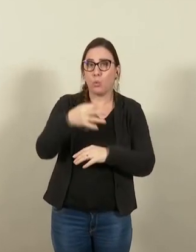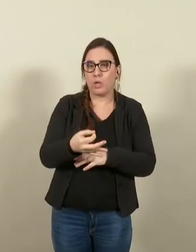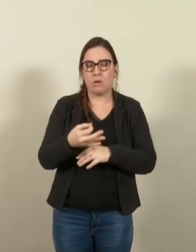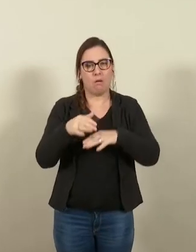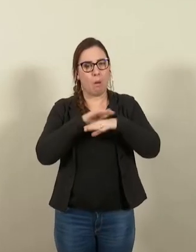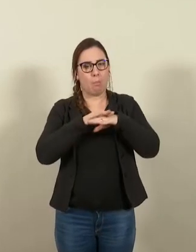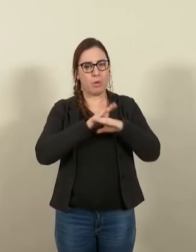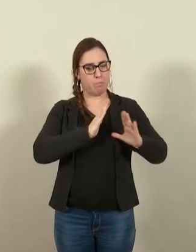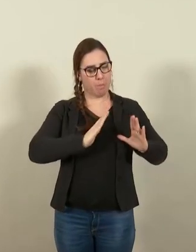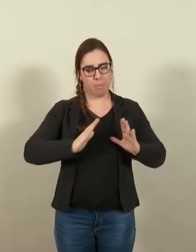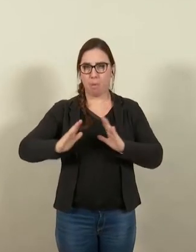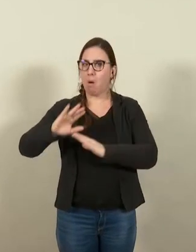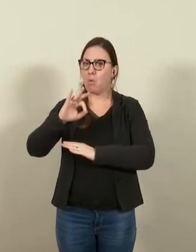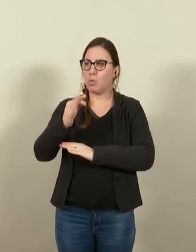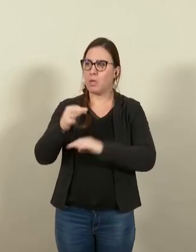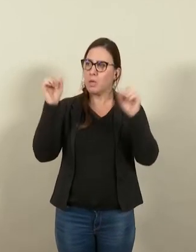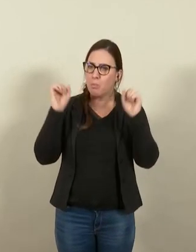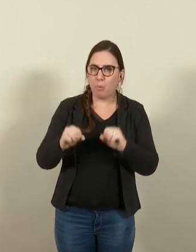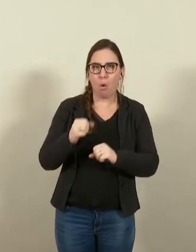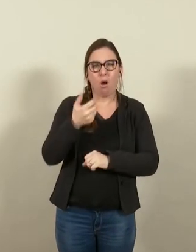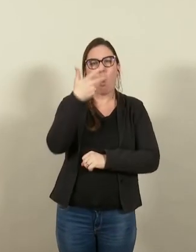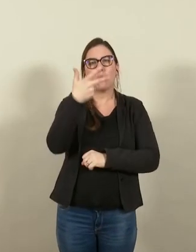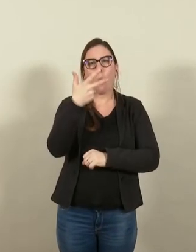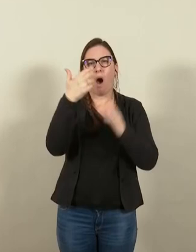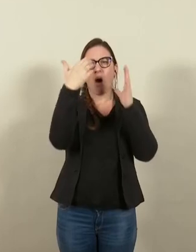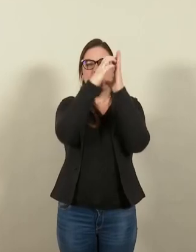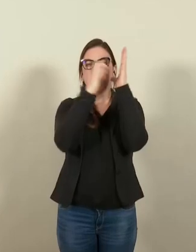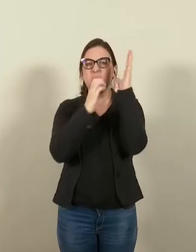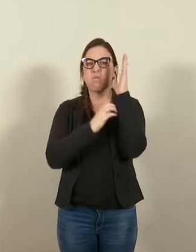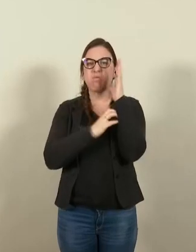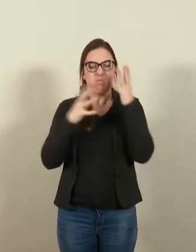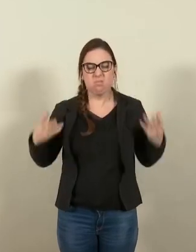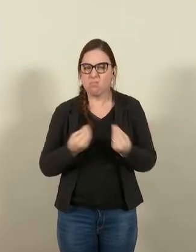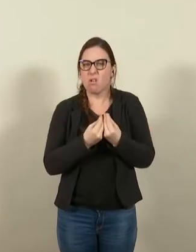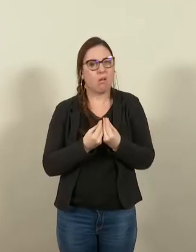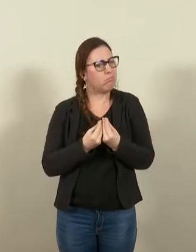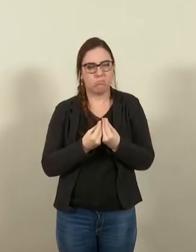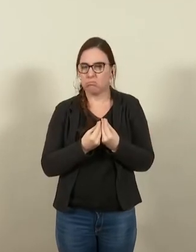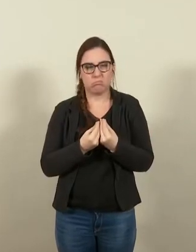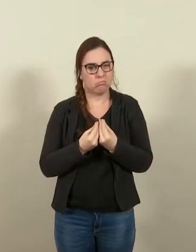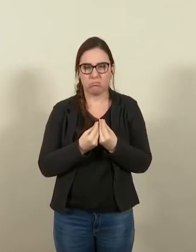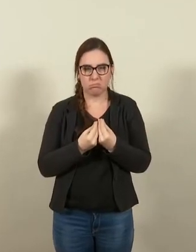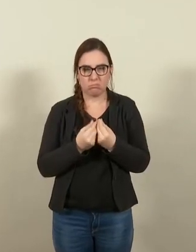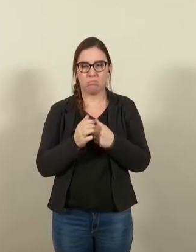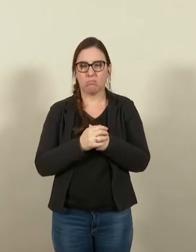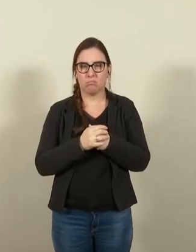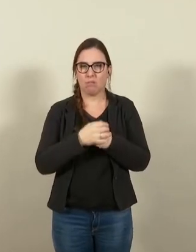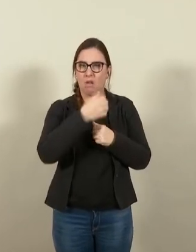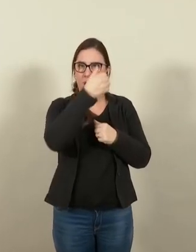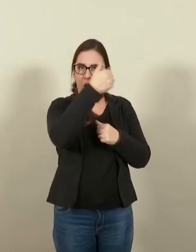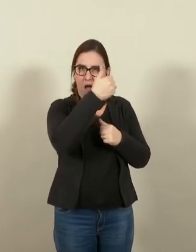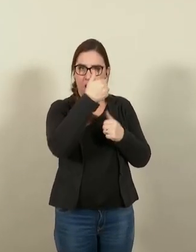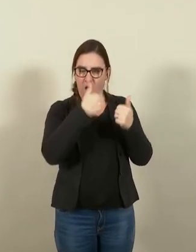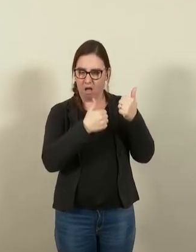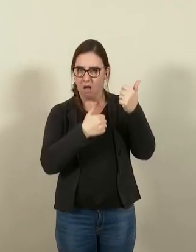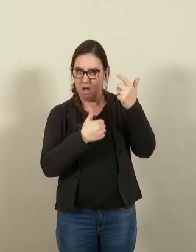structurante pour que on ne traite pas ces trois délibérations de façon cumulée je pense que chacune apporte des choses